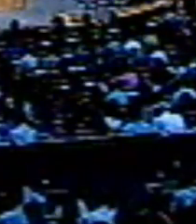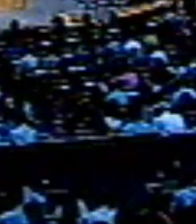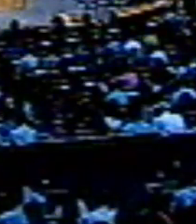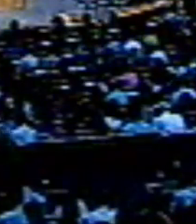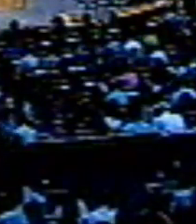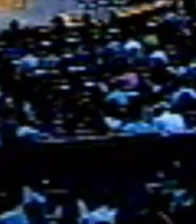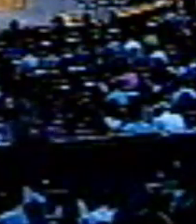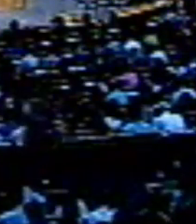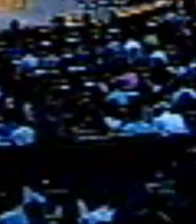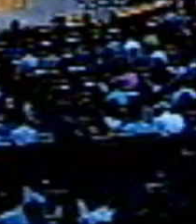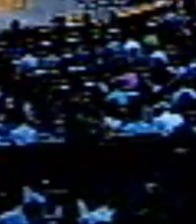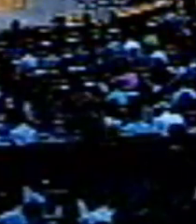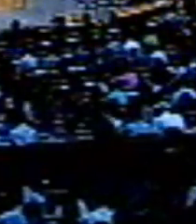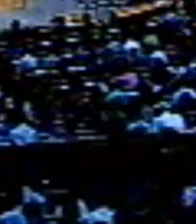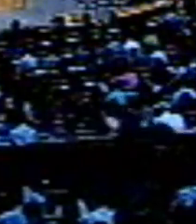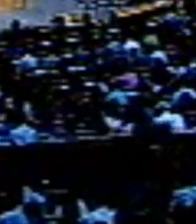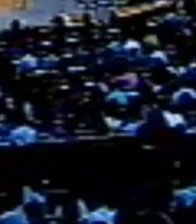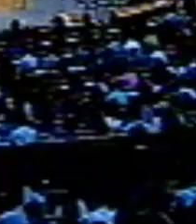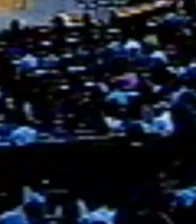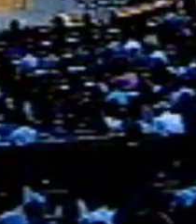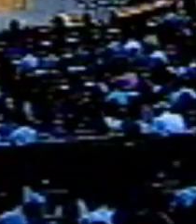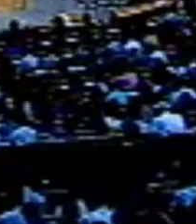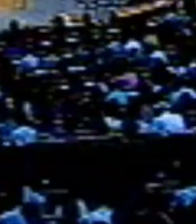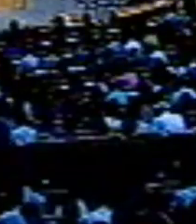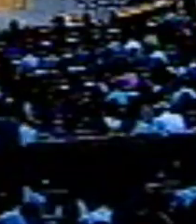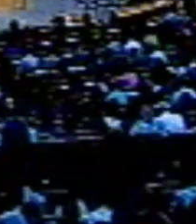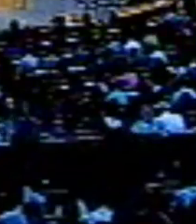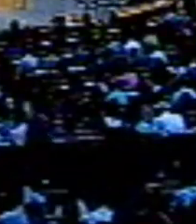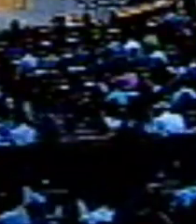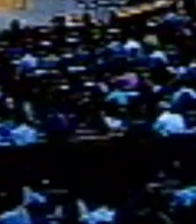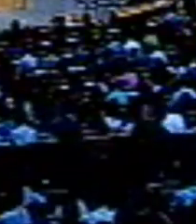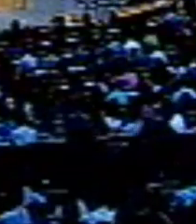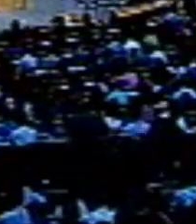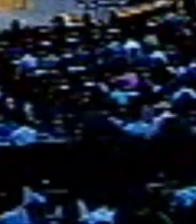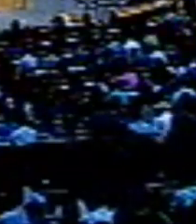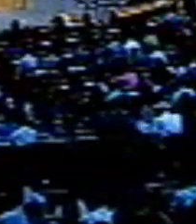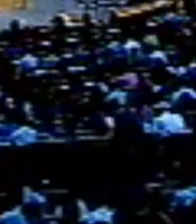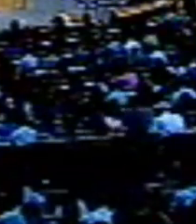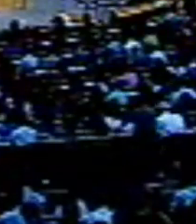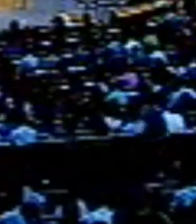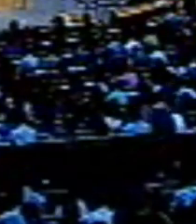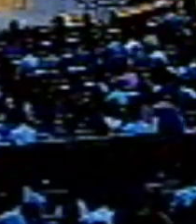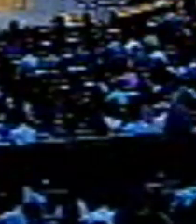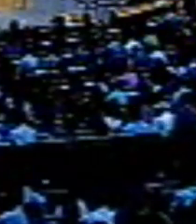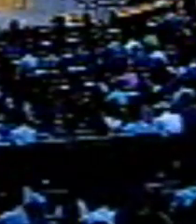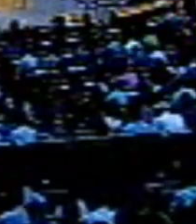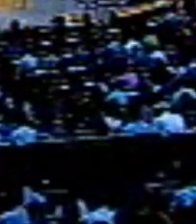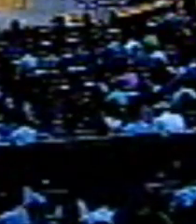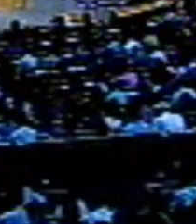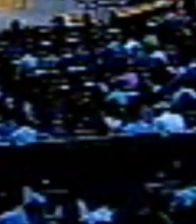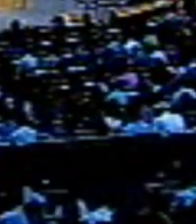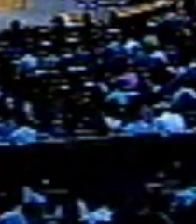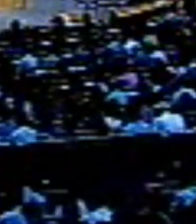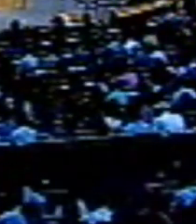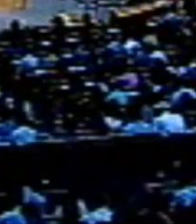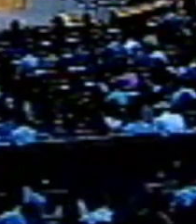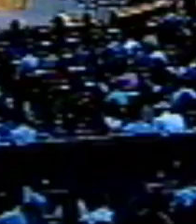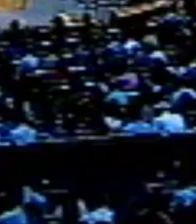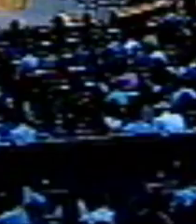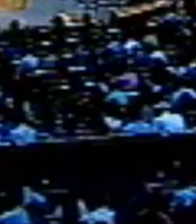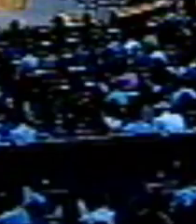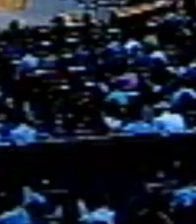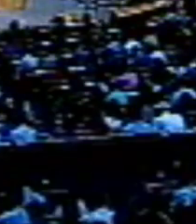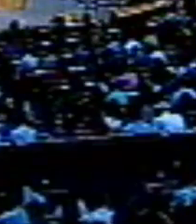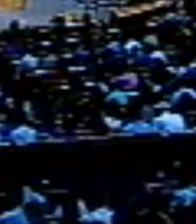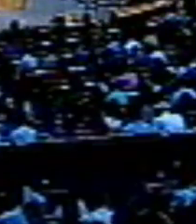긍휼히 여겨주시는 주, 붙들어 주시고 축복해 주소서. 예수님, 주님께서